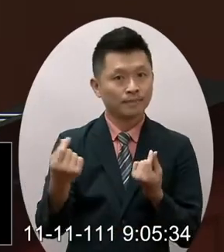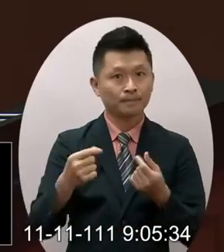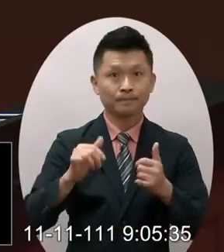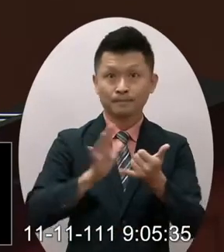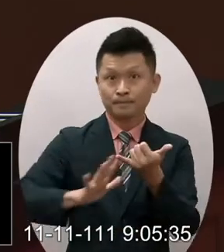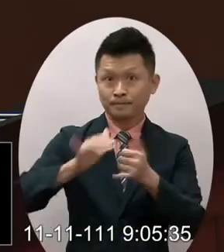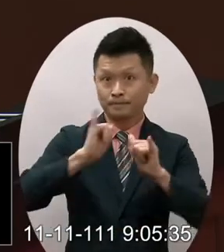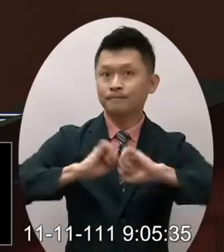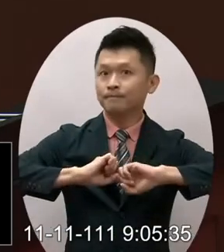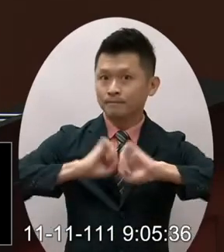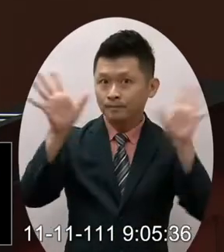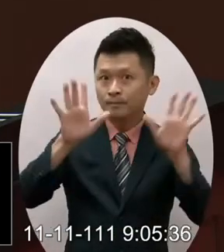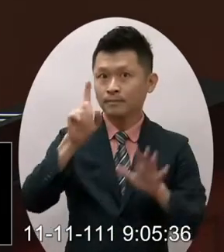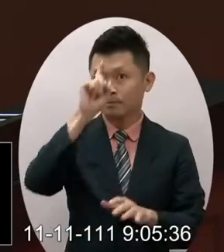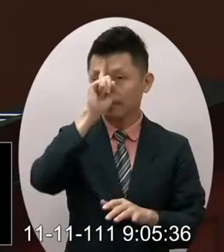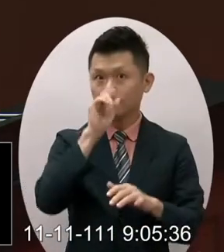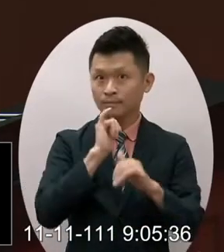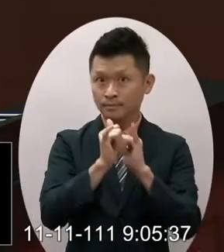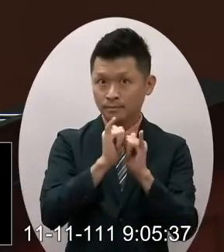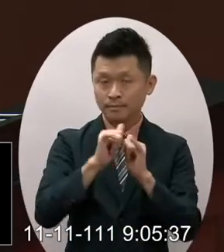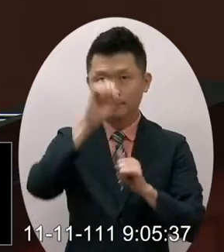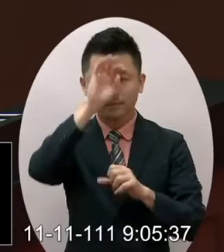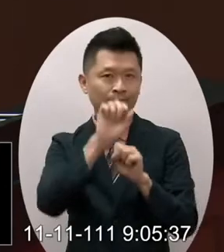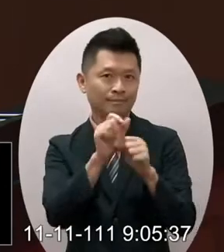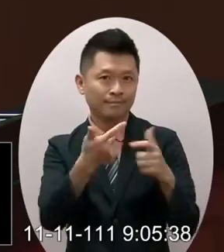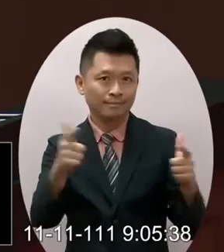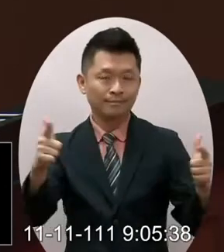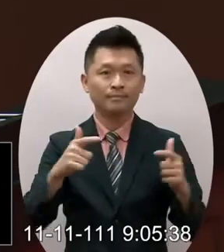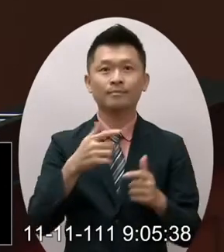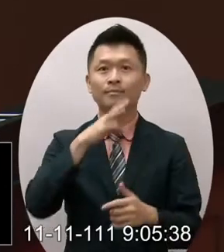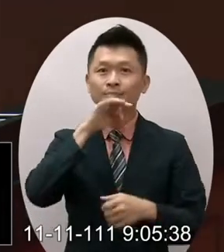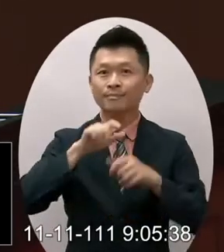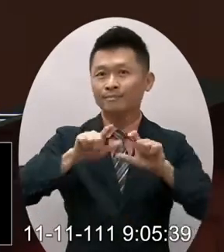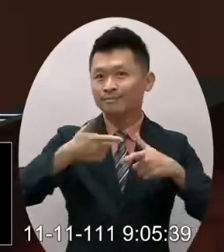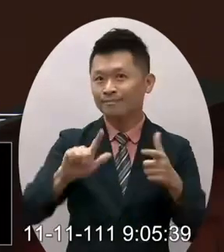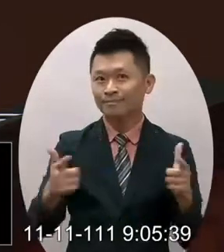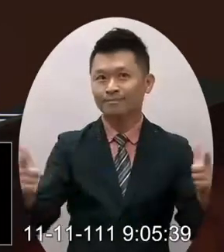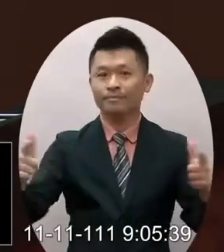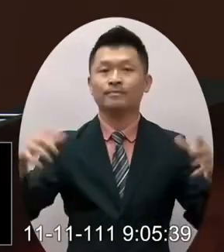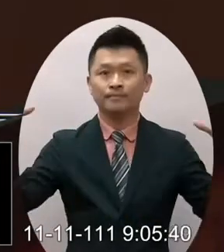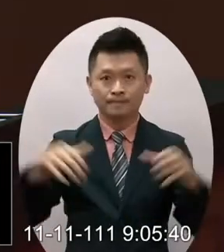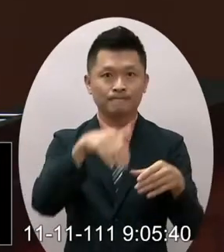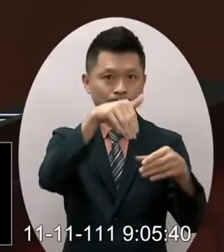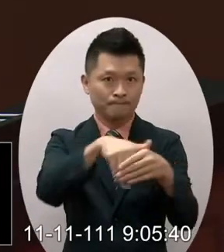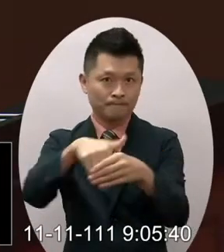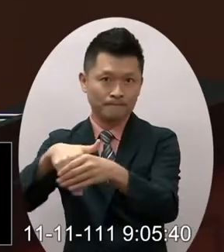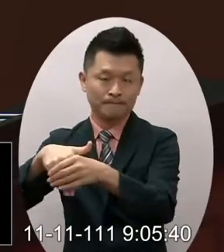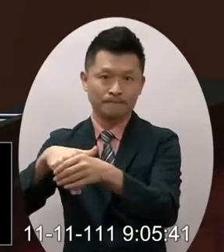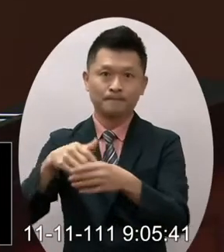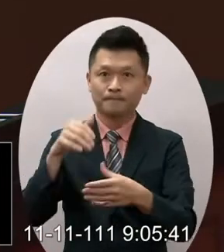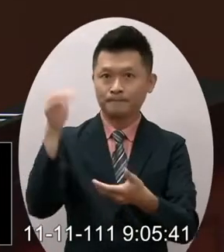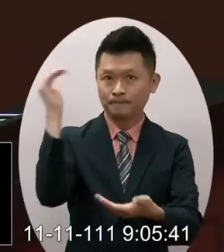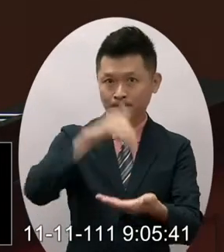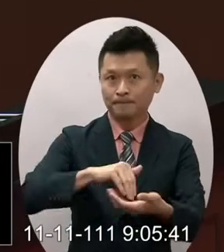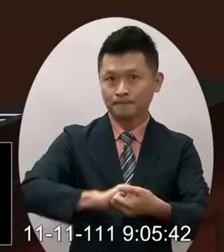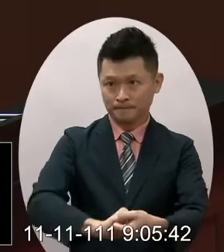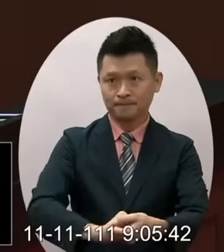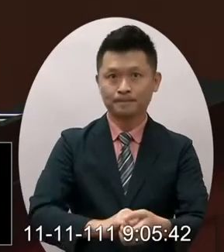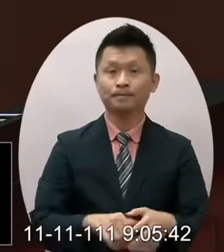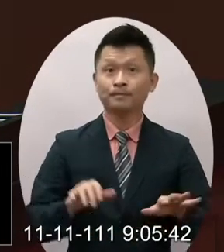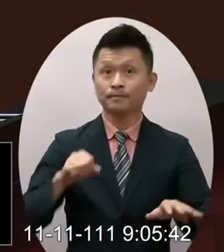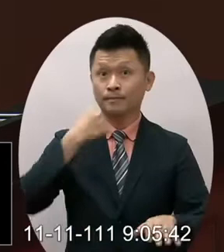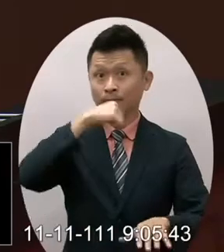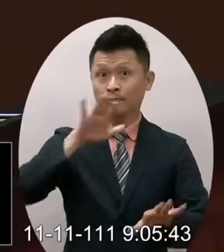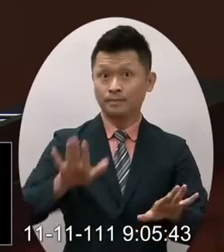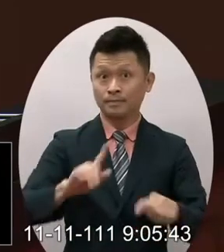吁，希望国人能够不分党派、不分世代，共同完成这项历史的任务。因为我国现行